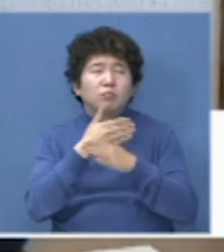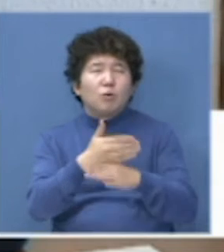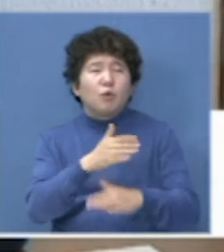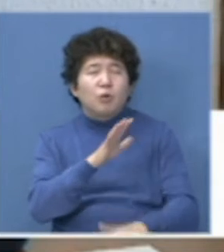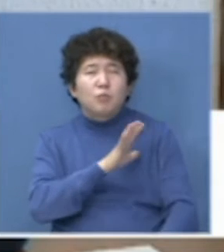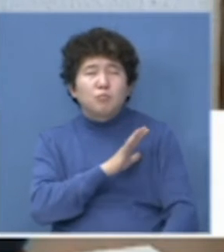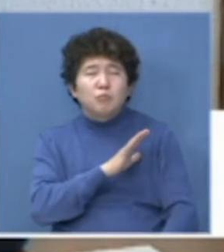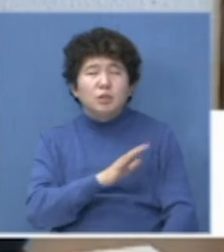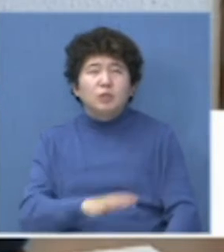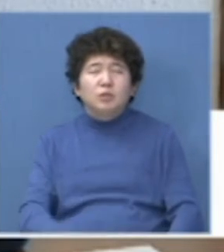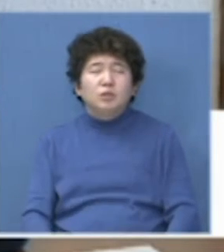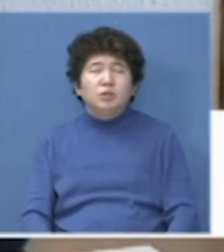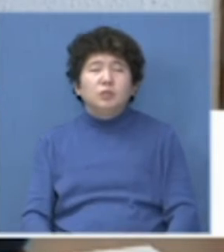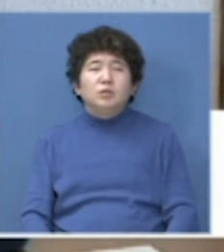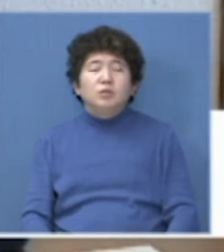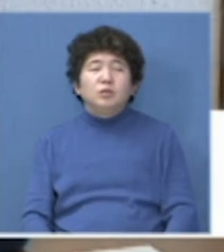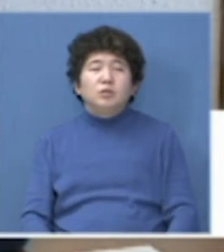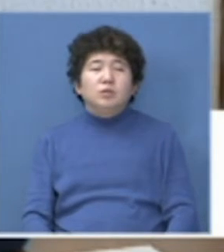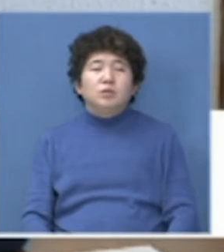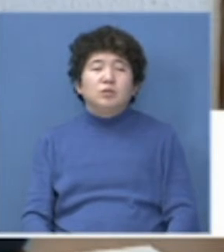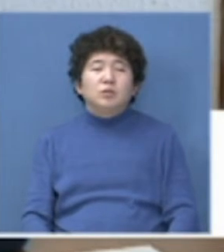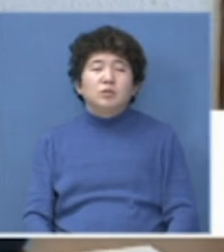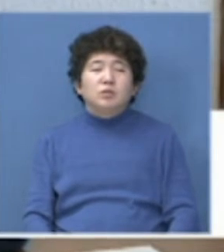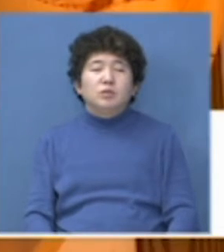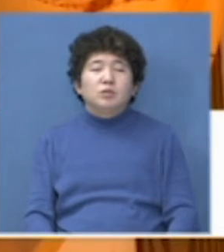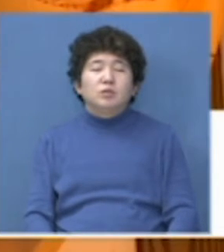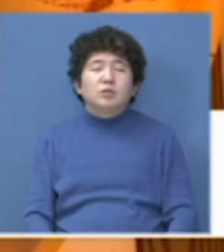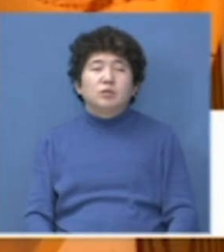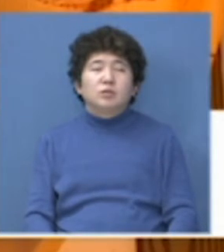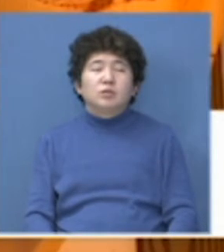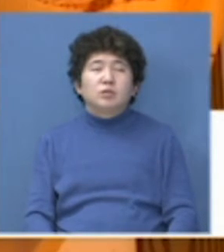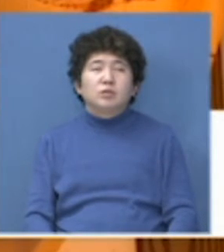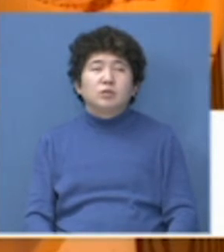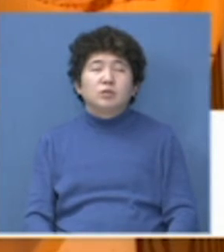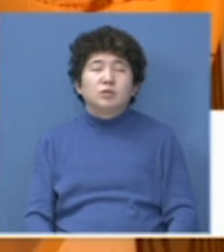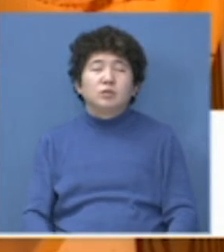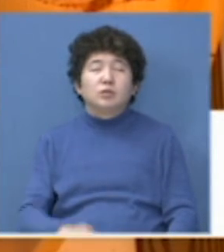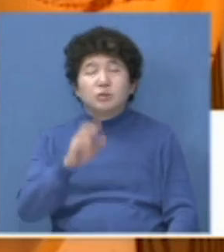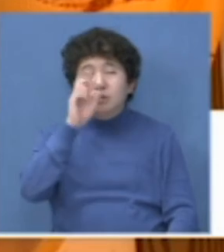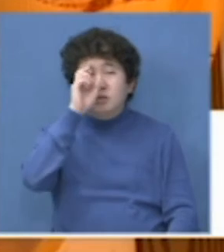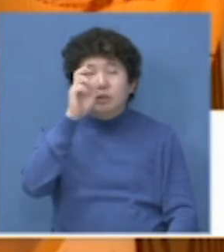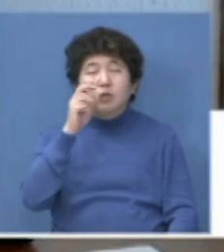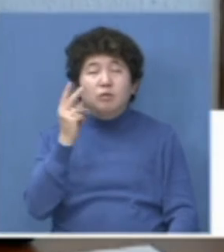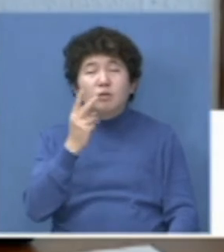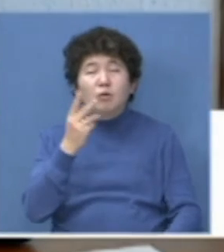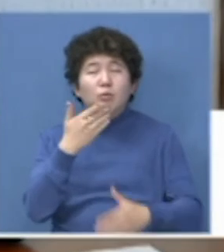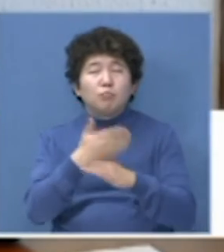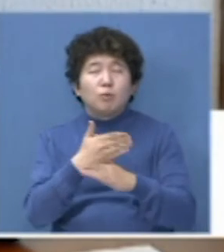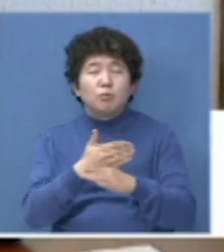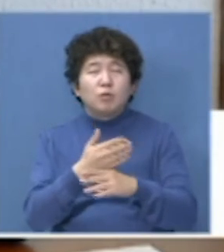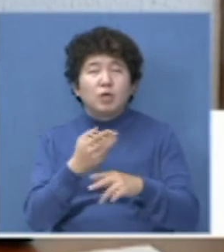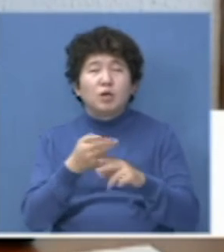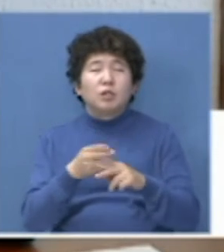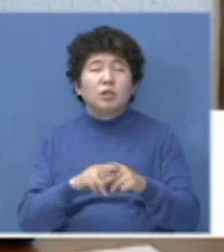Оның бәрі өте үлкен көмек бола ма деп сенімдеміз. Мемлекет тарапынан екінші қолдауымыз біздің